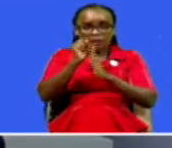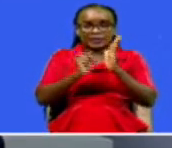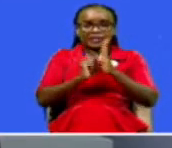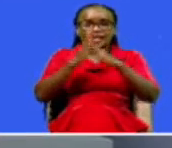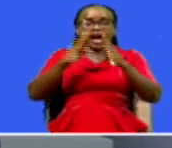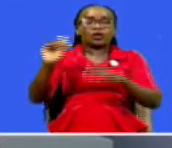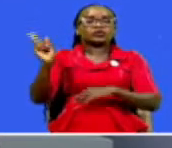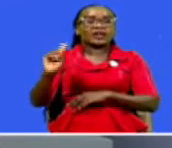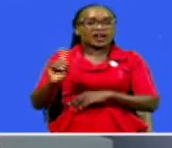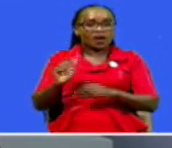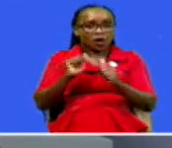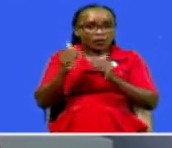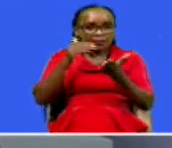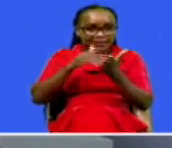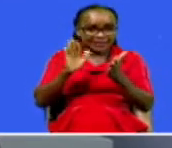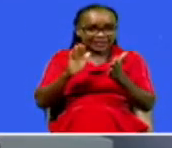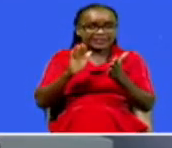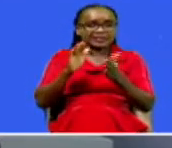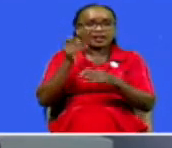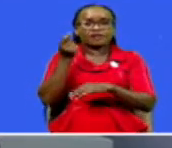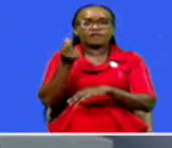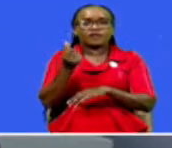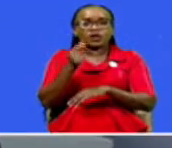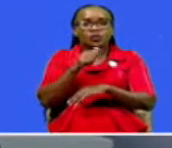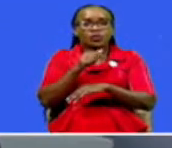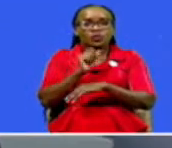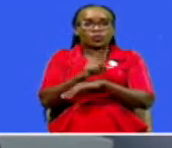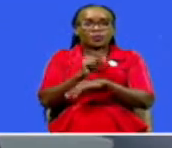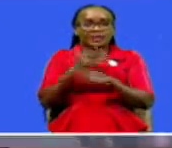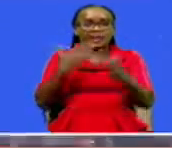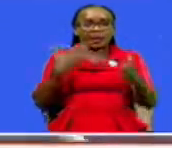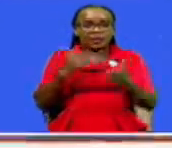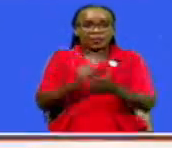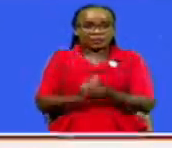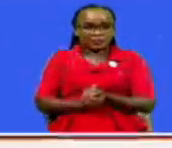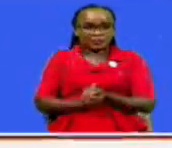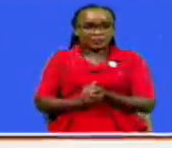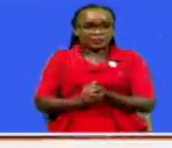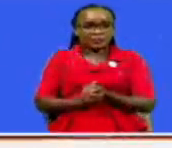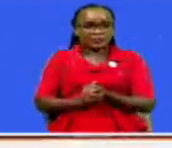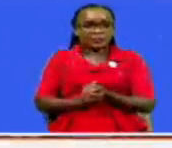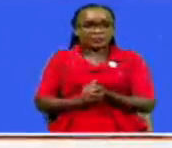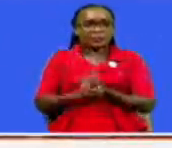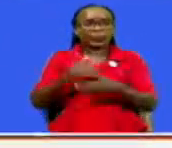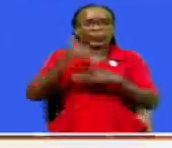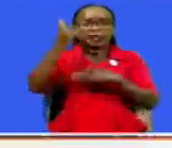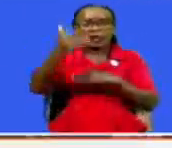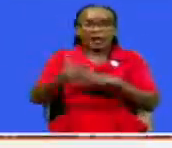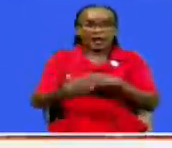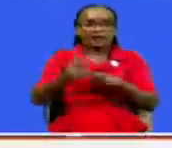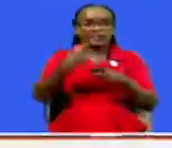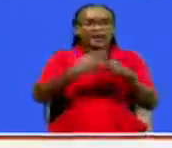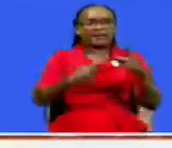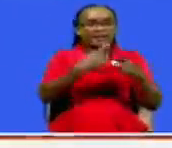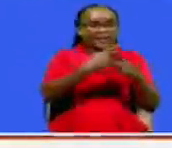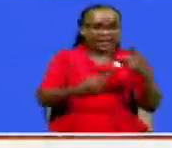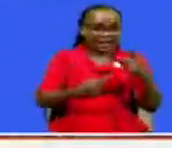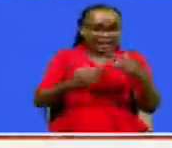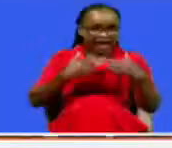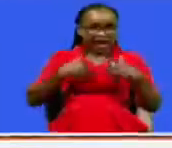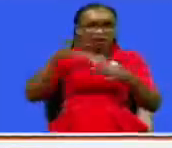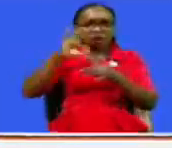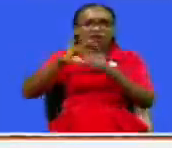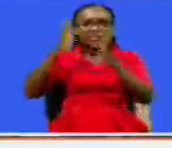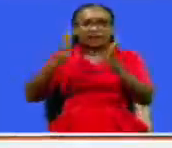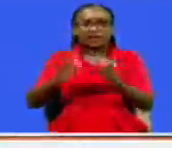ya Nairobi iliyotumwa dakika chache zilizopita. Ongeze. Baada ya miaka ya kujinadi kwa wapiga